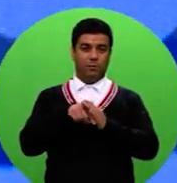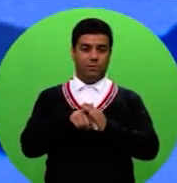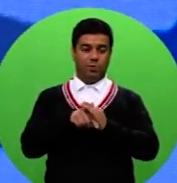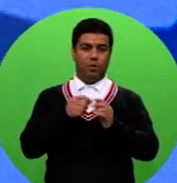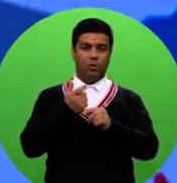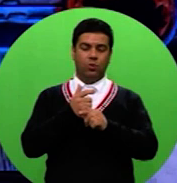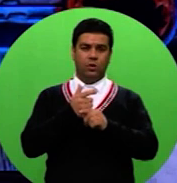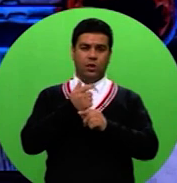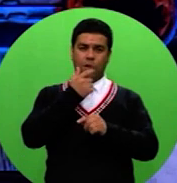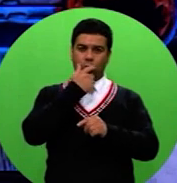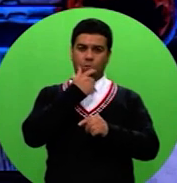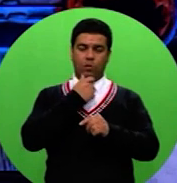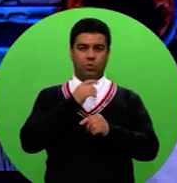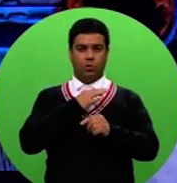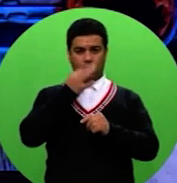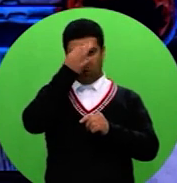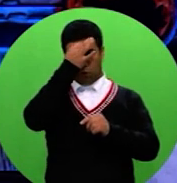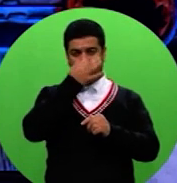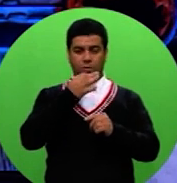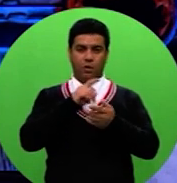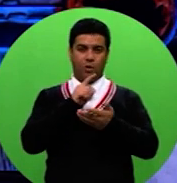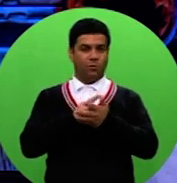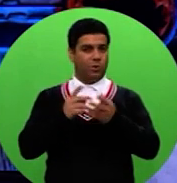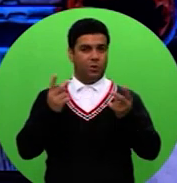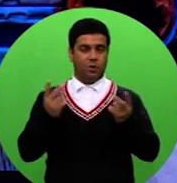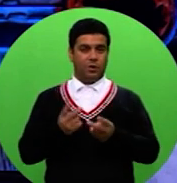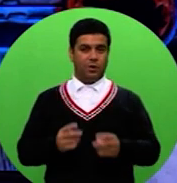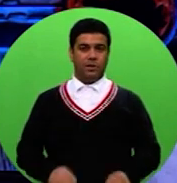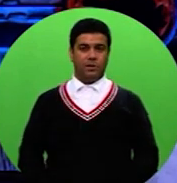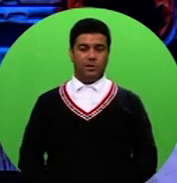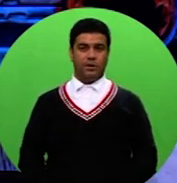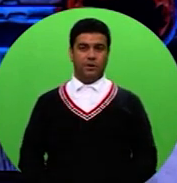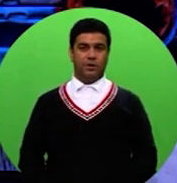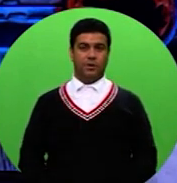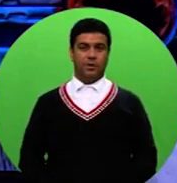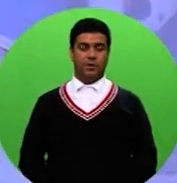катаем, очень аккуратно катаем ровную колбаску.